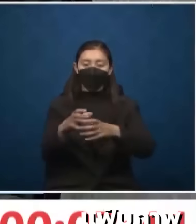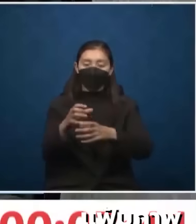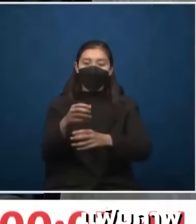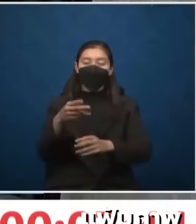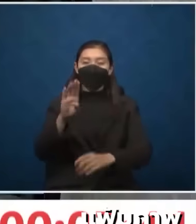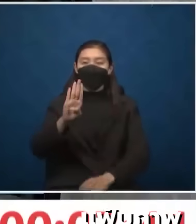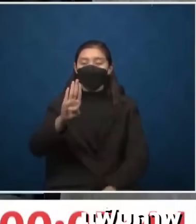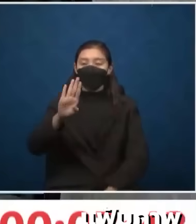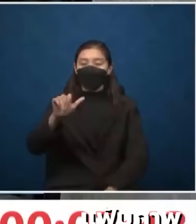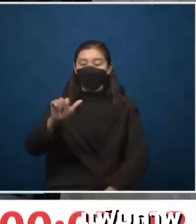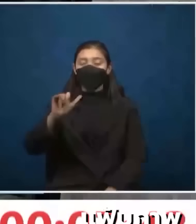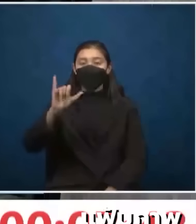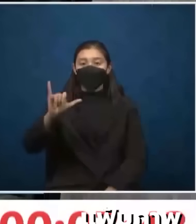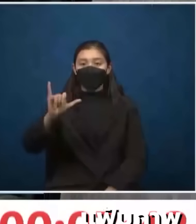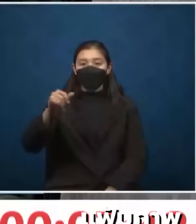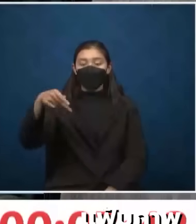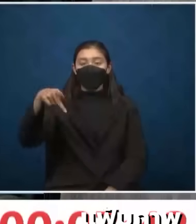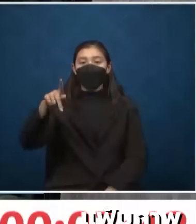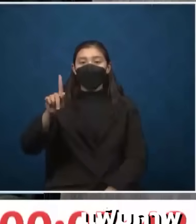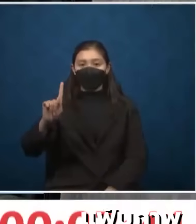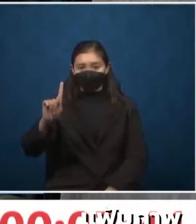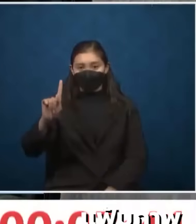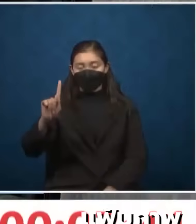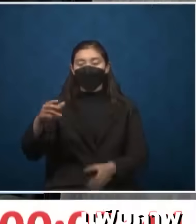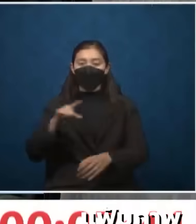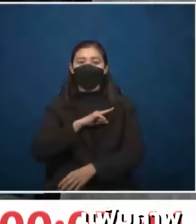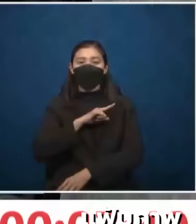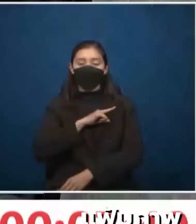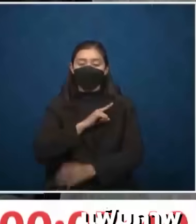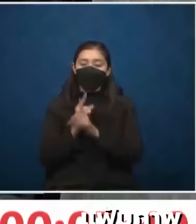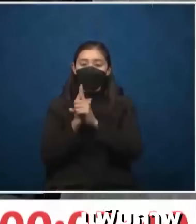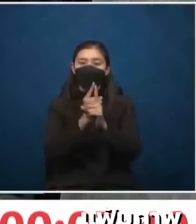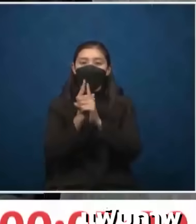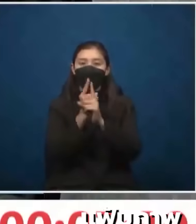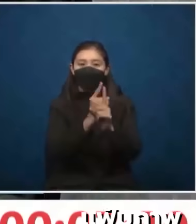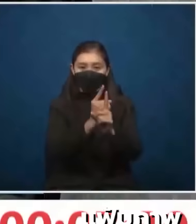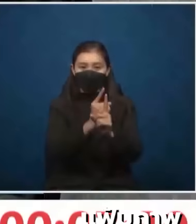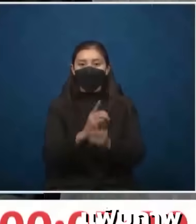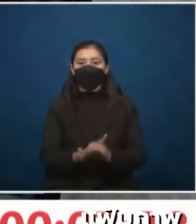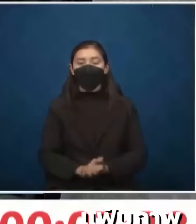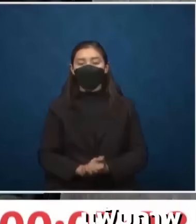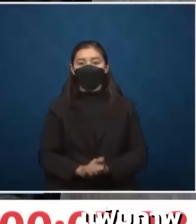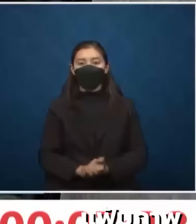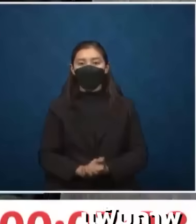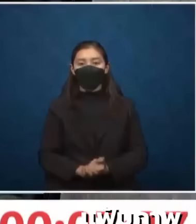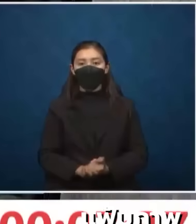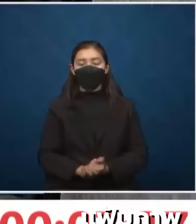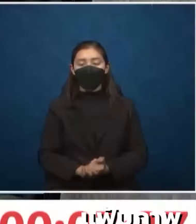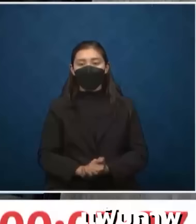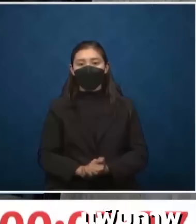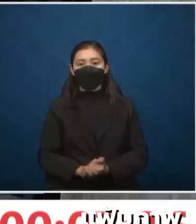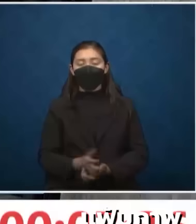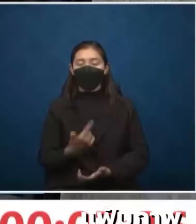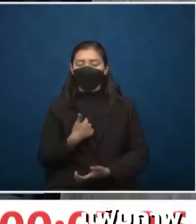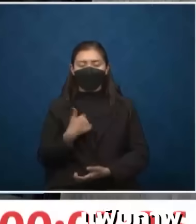ได้นอกจากนี้เรื่องนโยบายสำคัญต่างๆที่บอกว่าจะเข้ามาดำเนินการหากเป็นรัฐบาลก็เป็นเรื่องสำคั